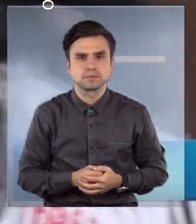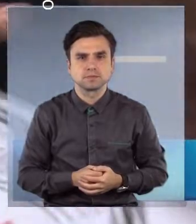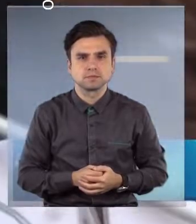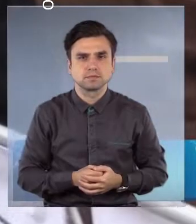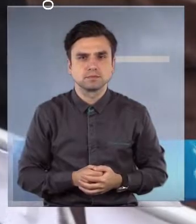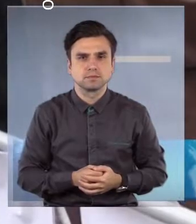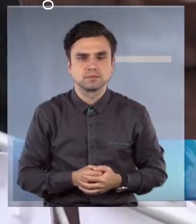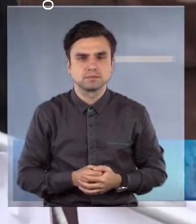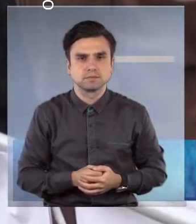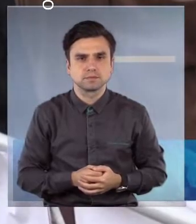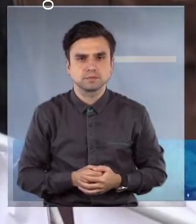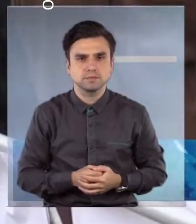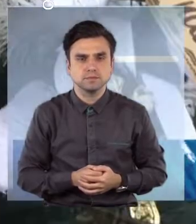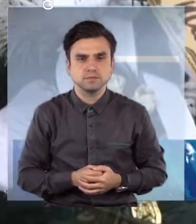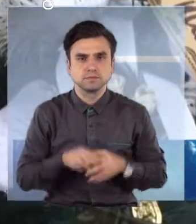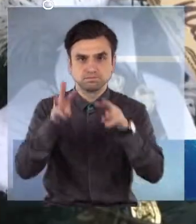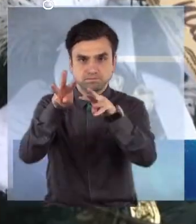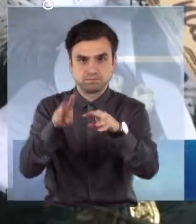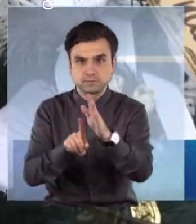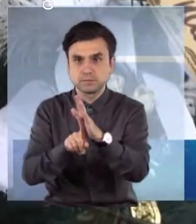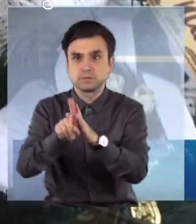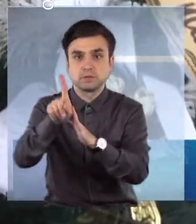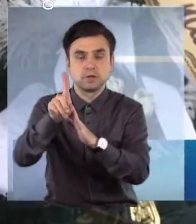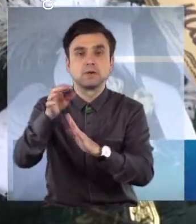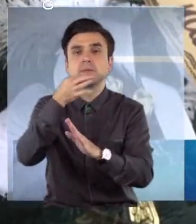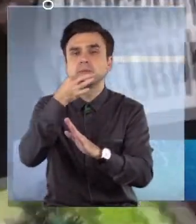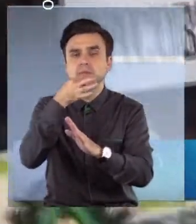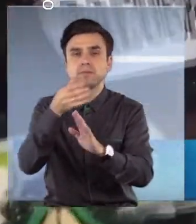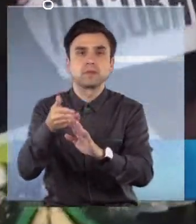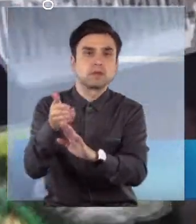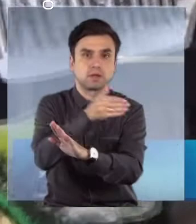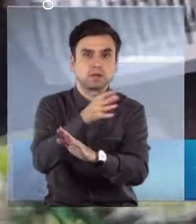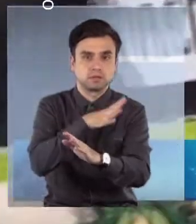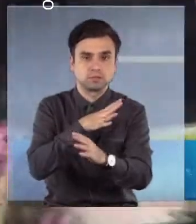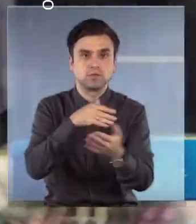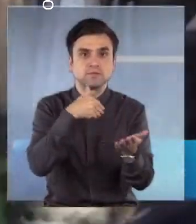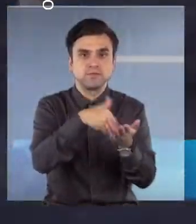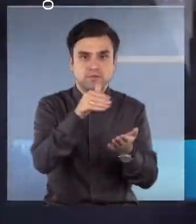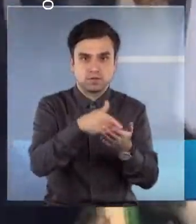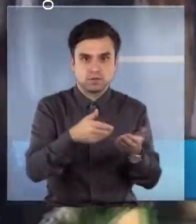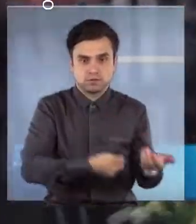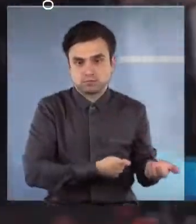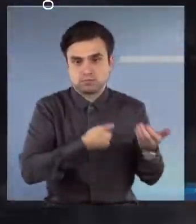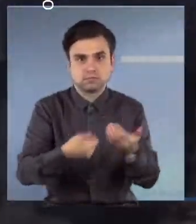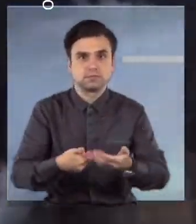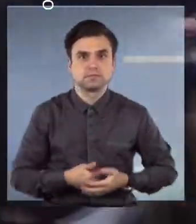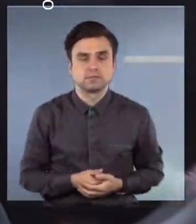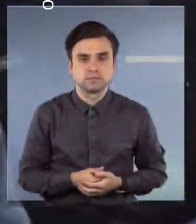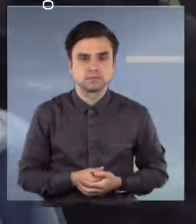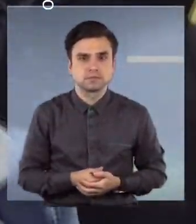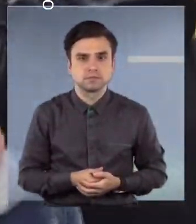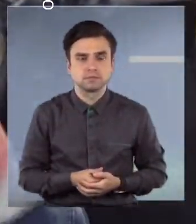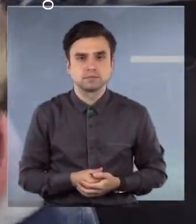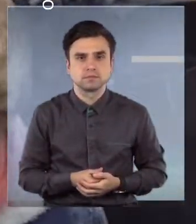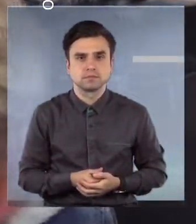Перед початком роботи Ради нардепам в прямому сенсі підклали свиню. Господи, помоліться!